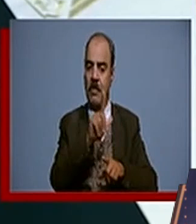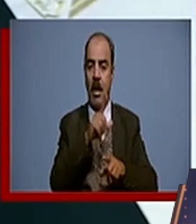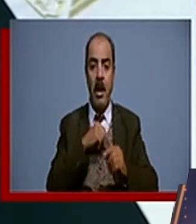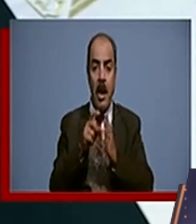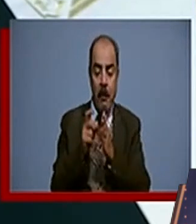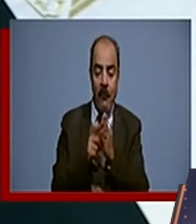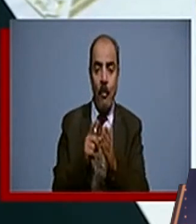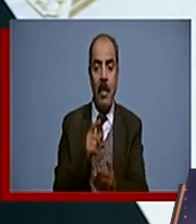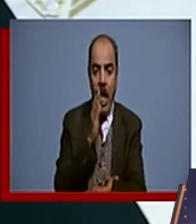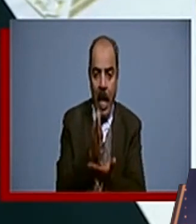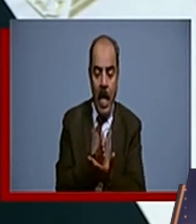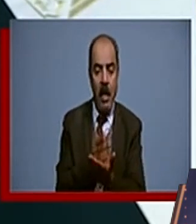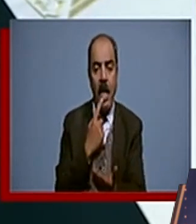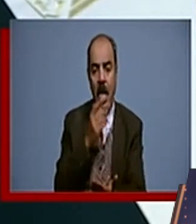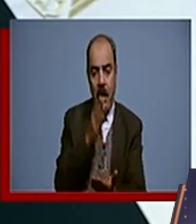إلى حل